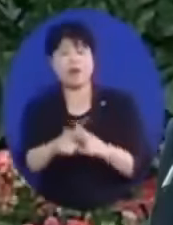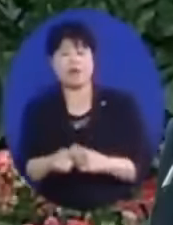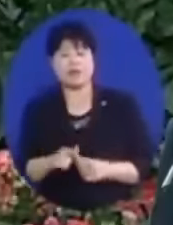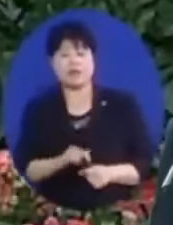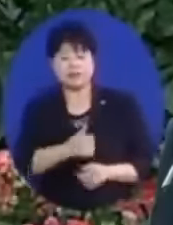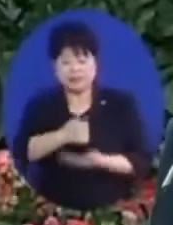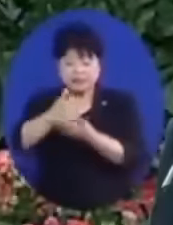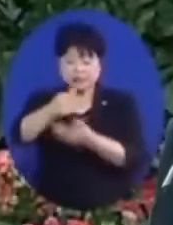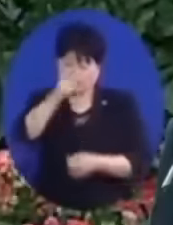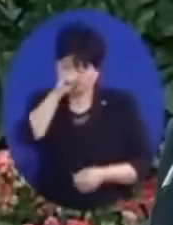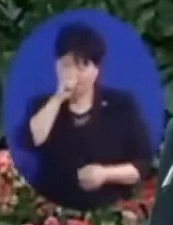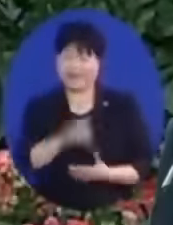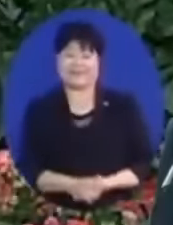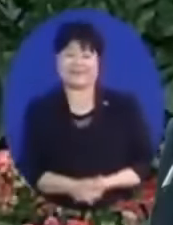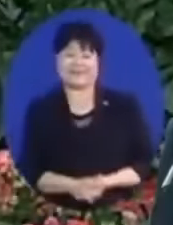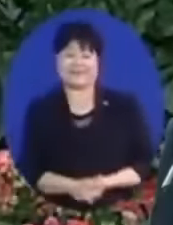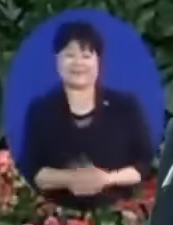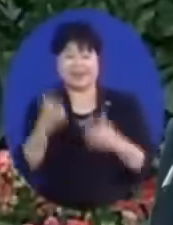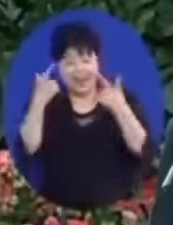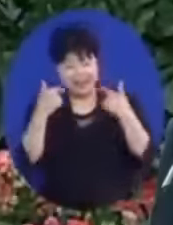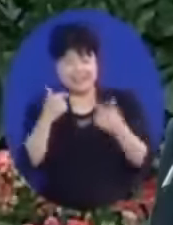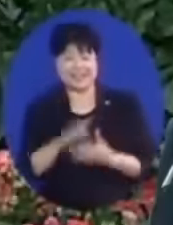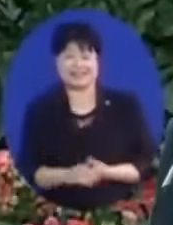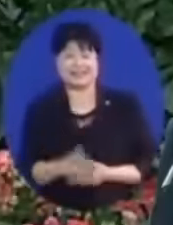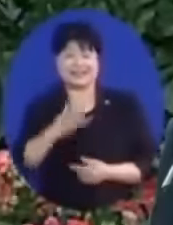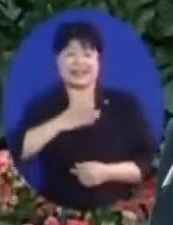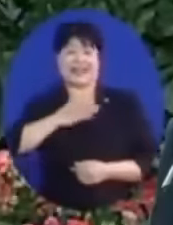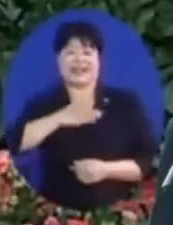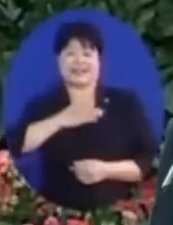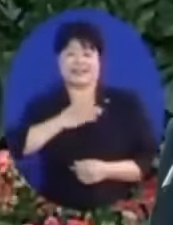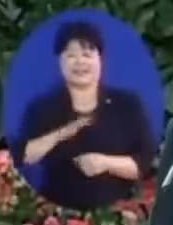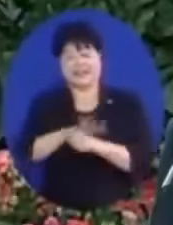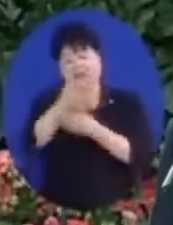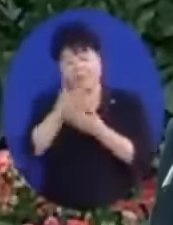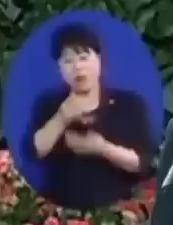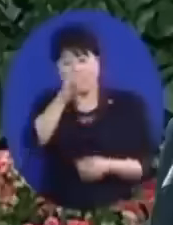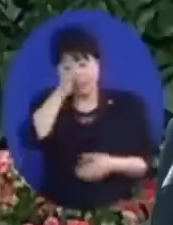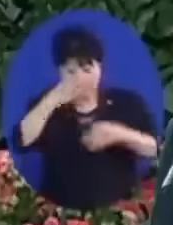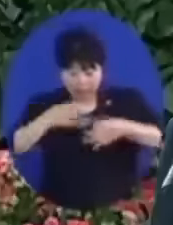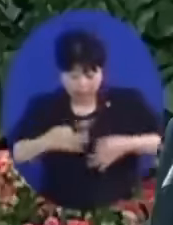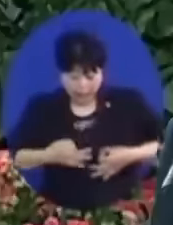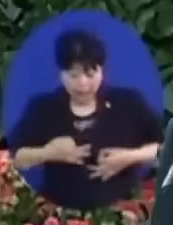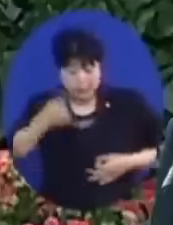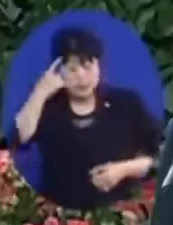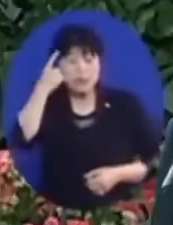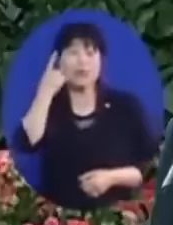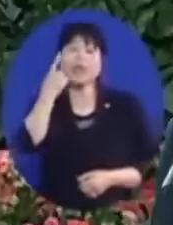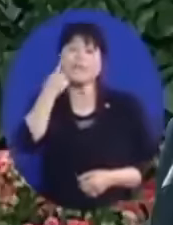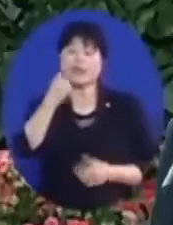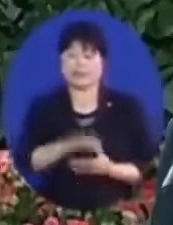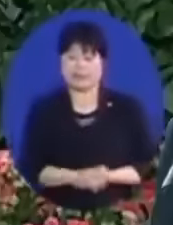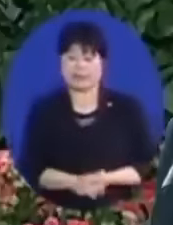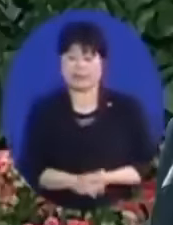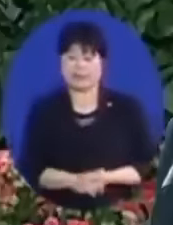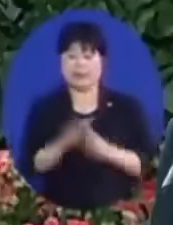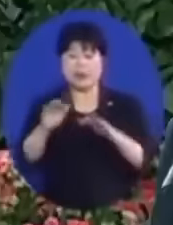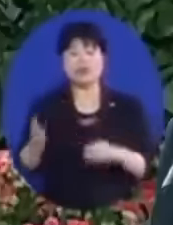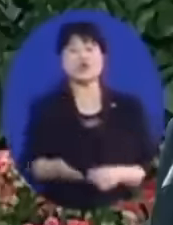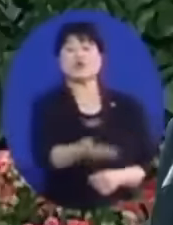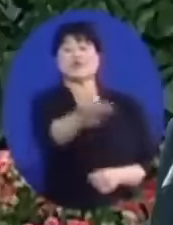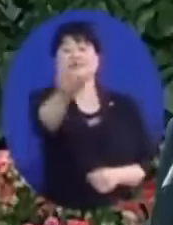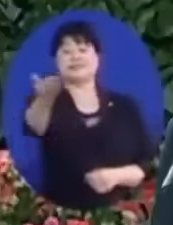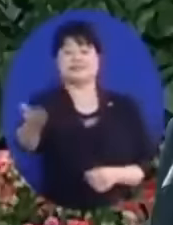필요가 없습니다. 우리는 항상 내가 사랑받고 있는가를 생각해 보아야 되는 것입니다. 오늘